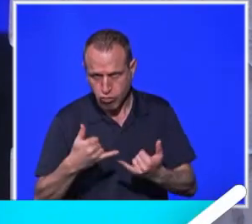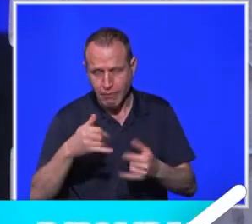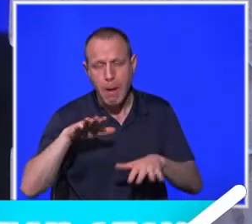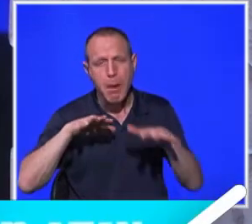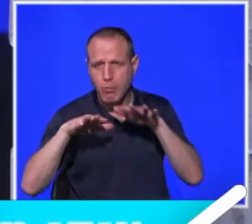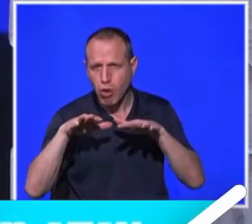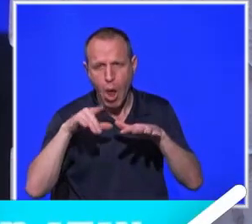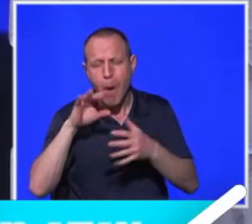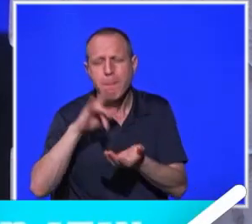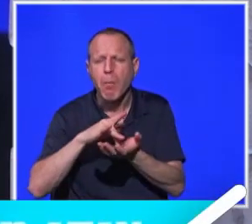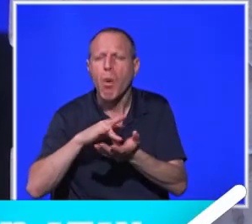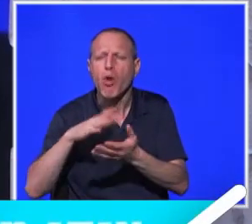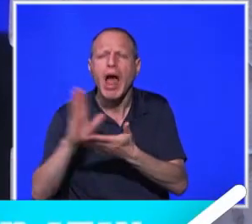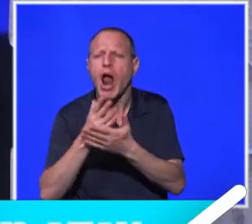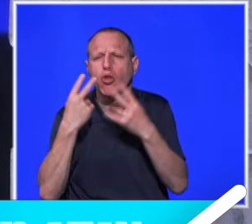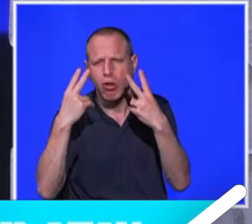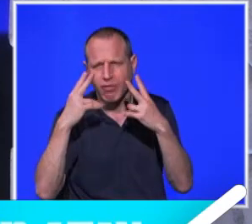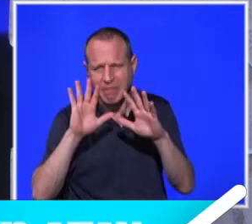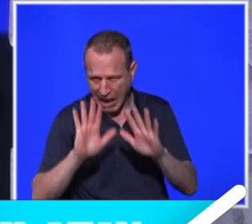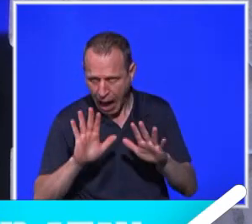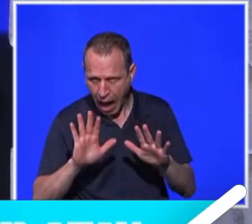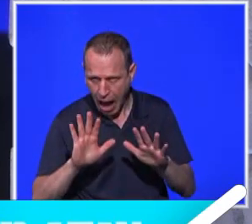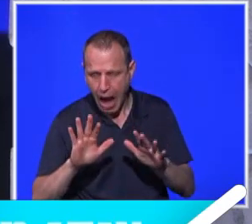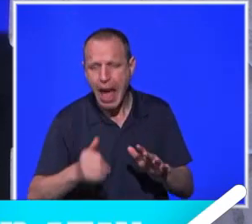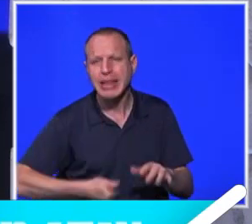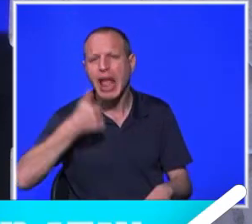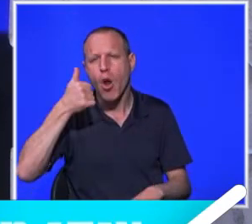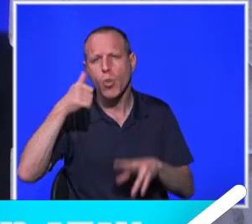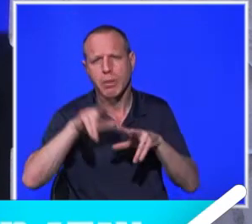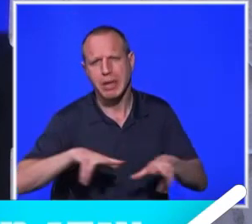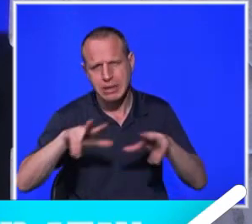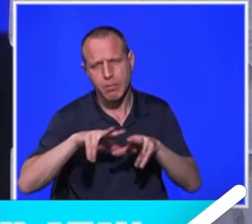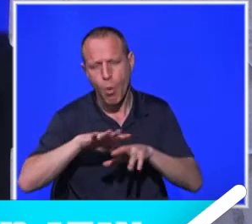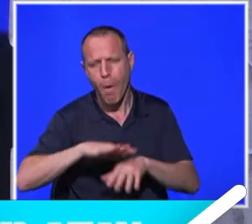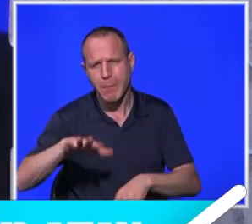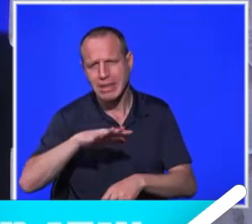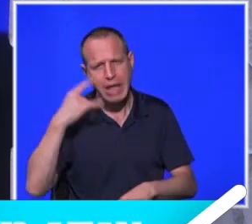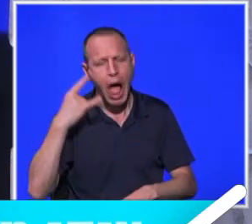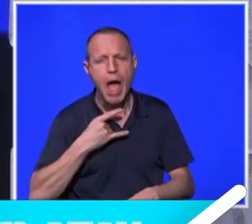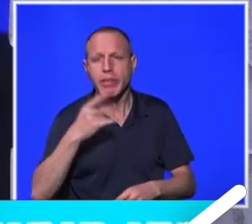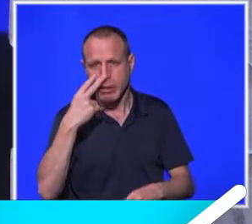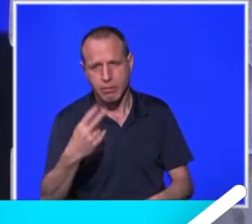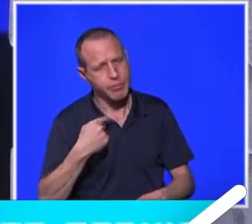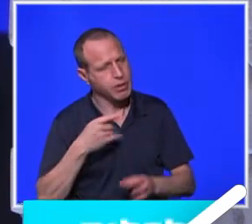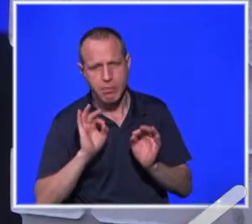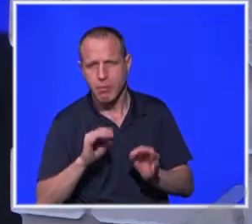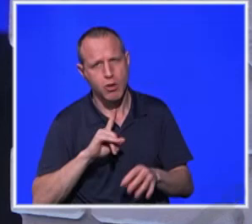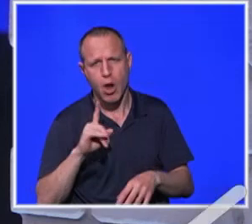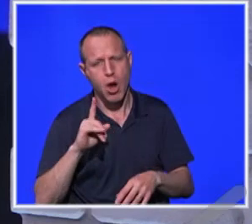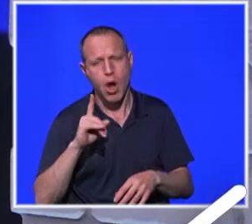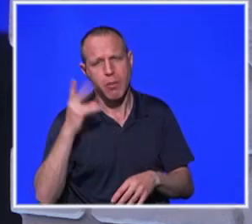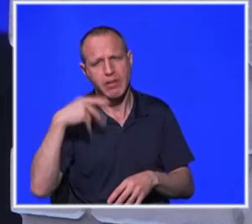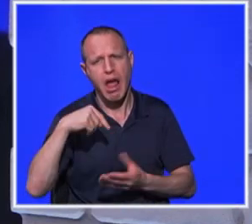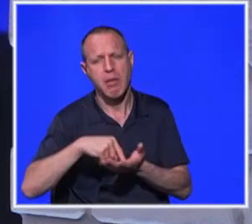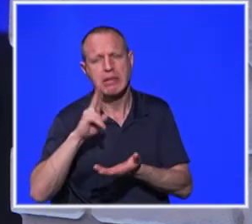בממשלה, במוקדי החלטות חשובים, וככה ההתנהלות בציבור, במגזר החרדי נראית, אני לא יודעת למה צריך ייצוג